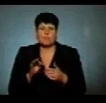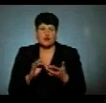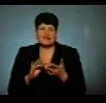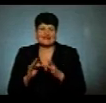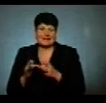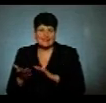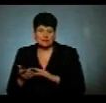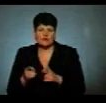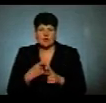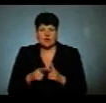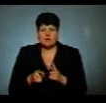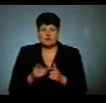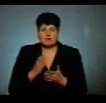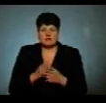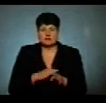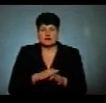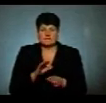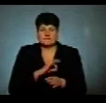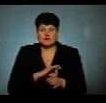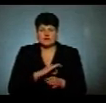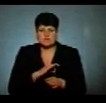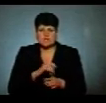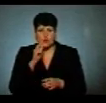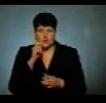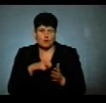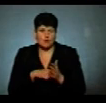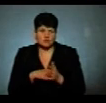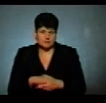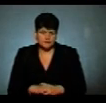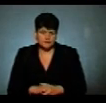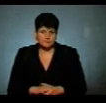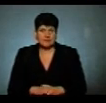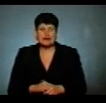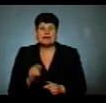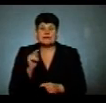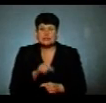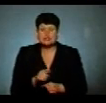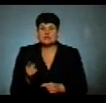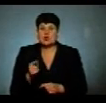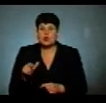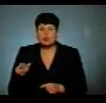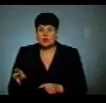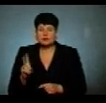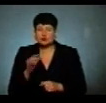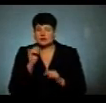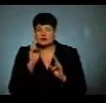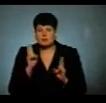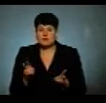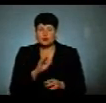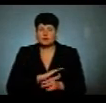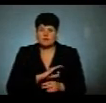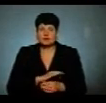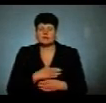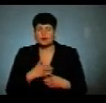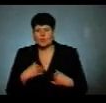або методом використання електронної пошти або Укрпошти. Ті ж тернополяни, хто цим не вміє користуватися, не може чи не